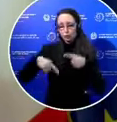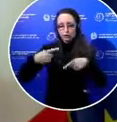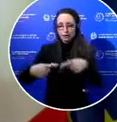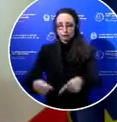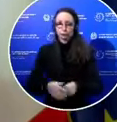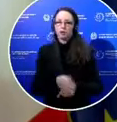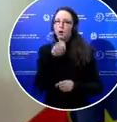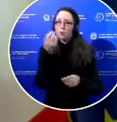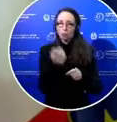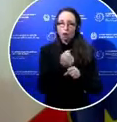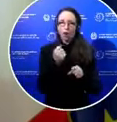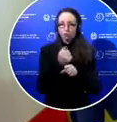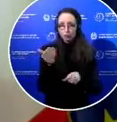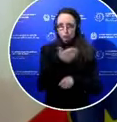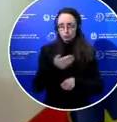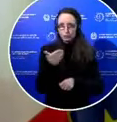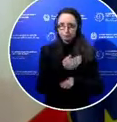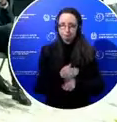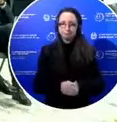tutti.